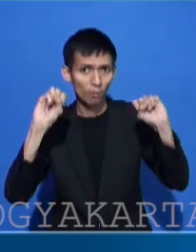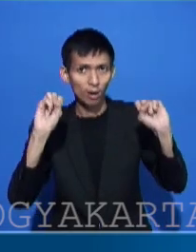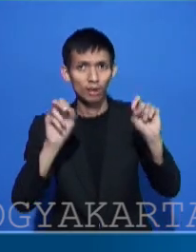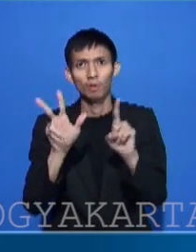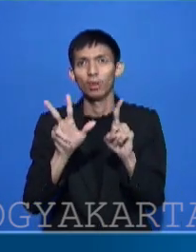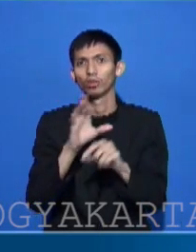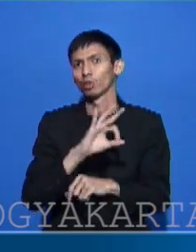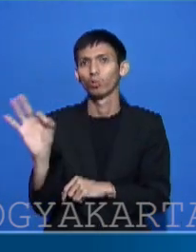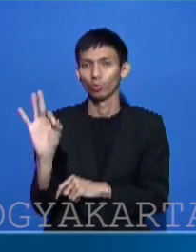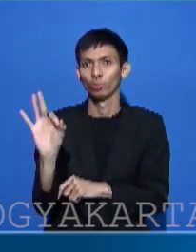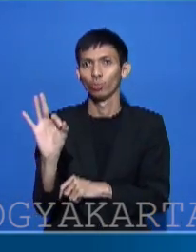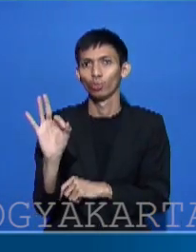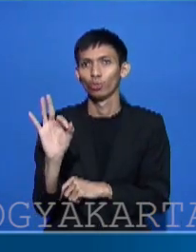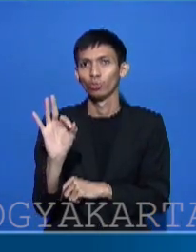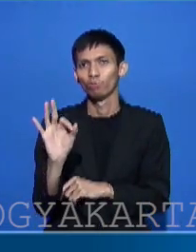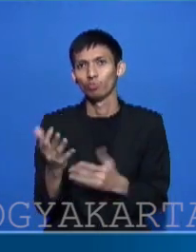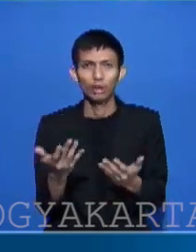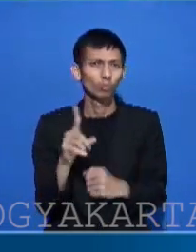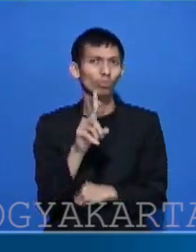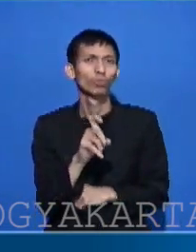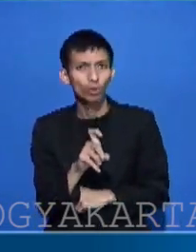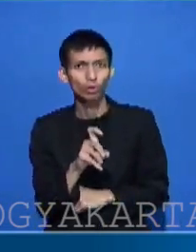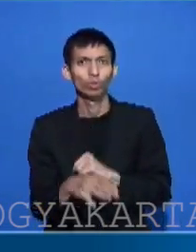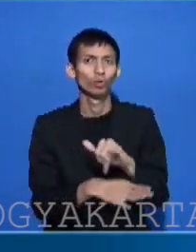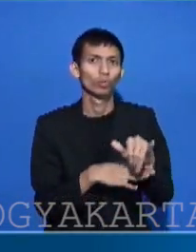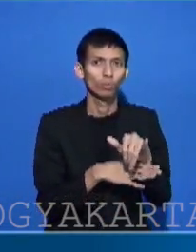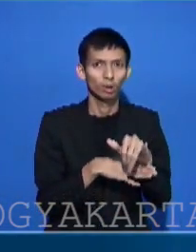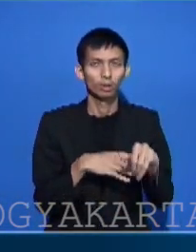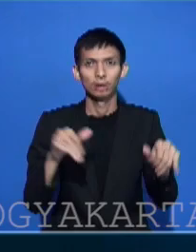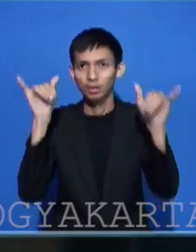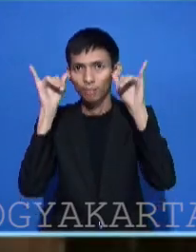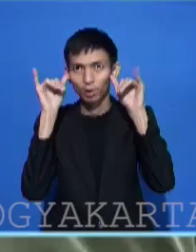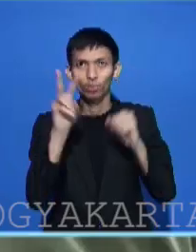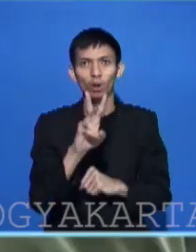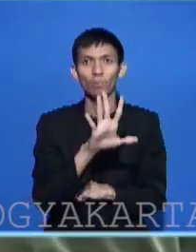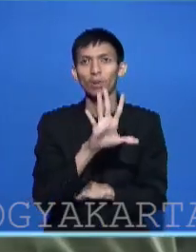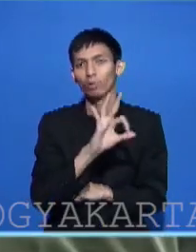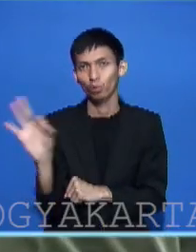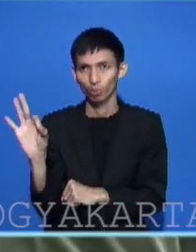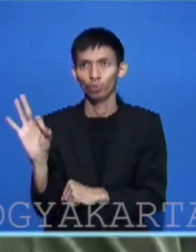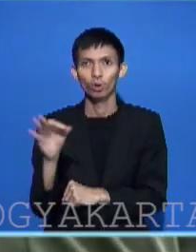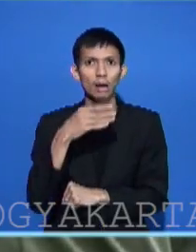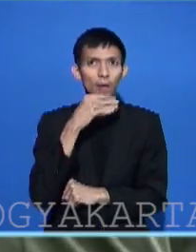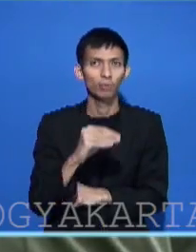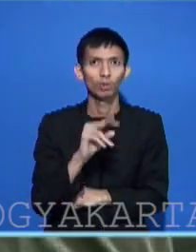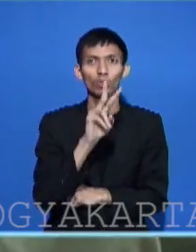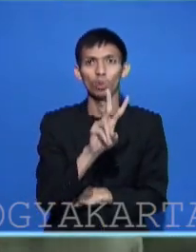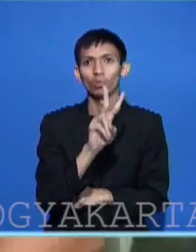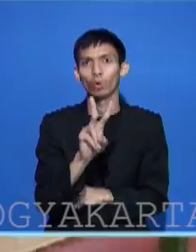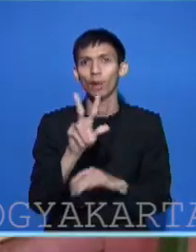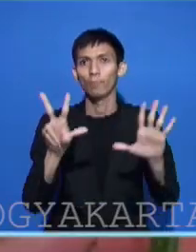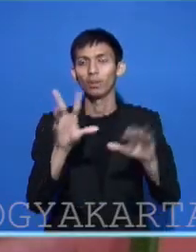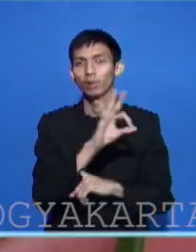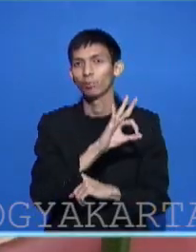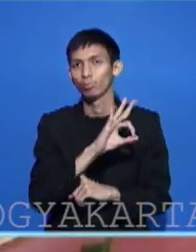ekor. Sementara itu, perkiraan kebutuhan untuk kurban sapi mencapai 25.000 ekor, kambing 22.800